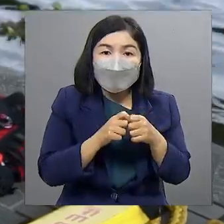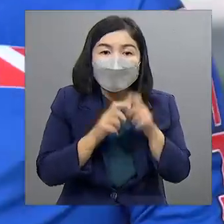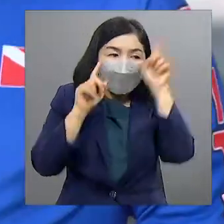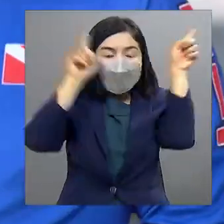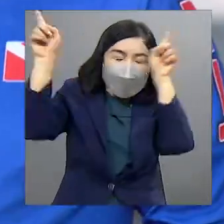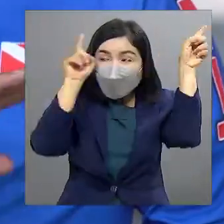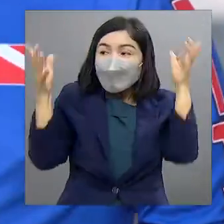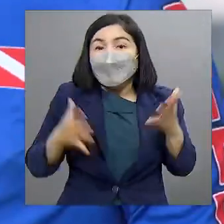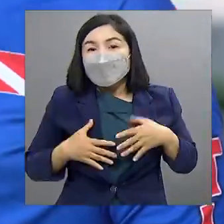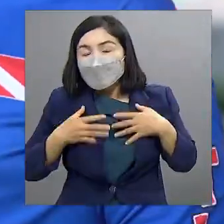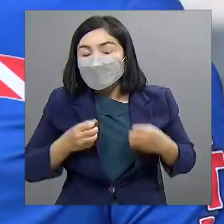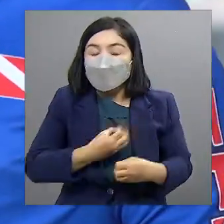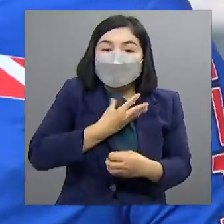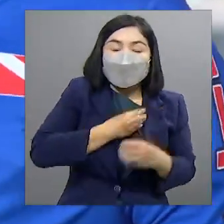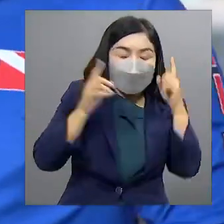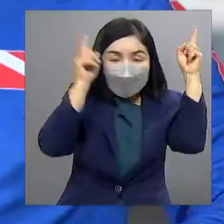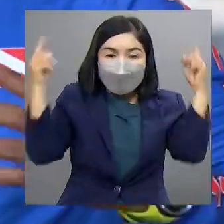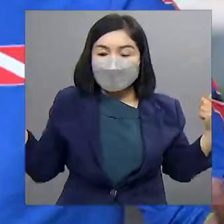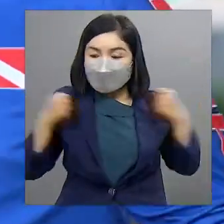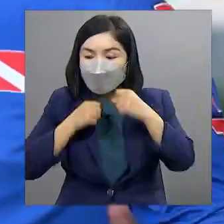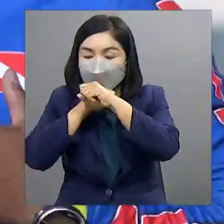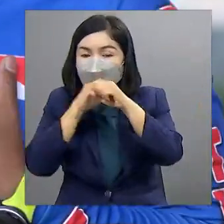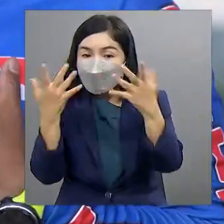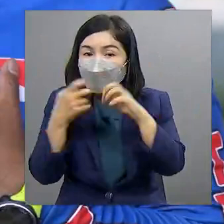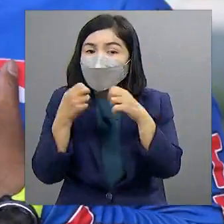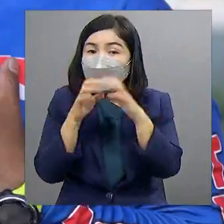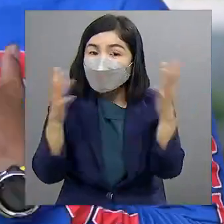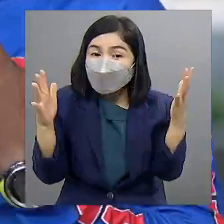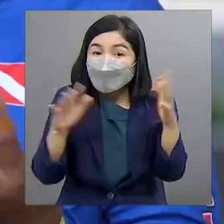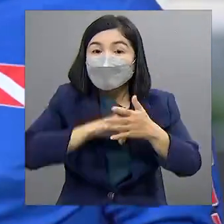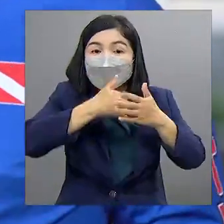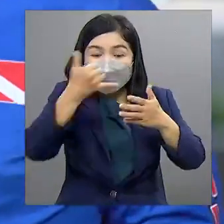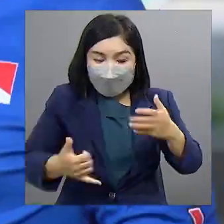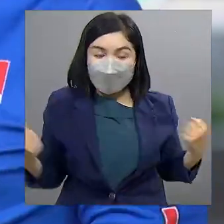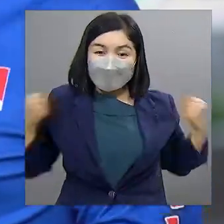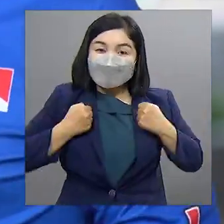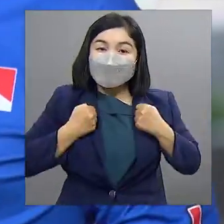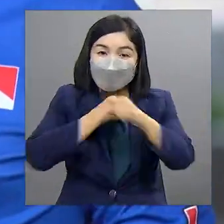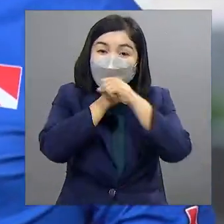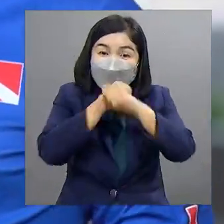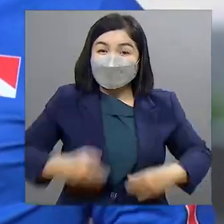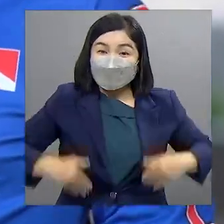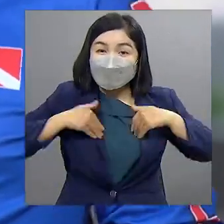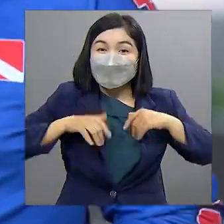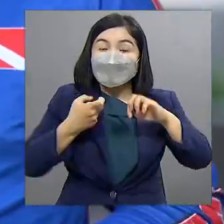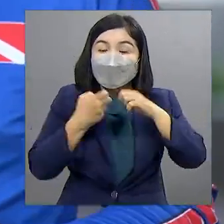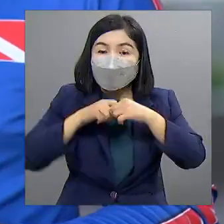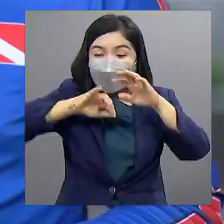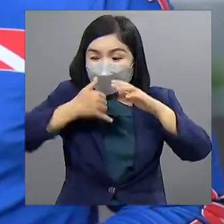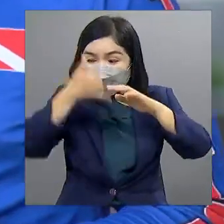ชูชีพถ้าเราใส่มันก็ไม่เกิดปัญหาแล้วครับอย่างตกเรือไปเรามีชูชีพอยู่ปัญหาการสูญหายก็ไม่เกิดขึ้นแล้วครับ